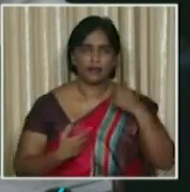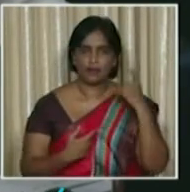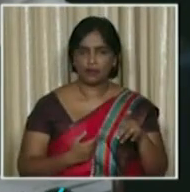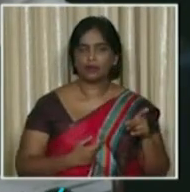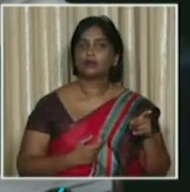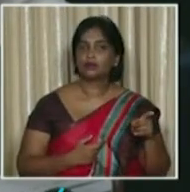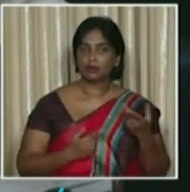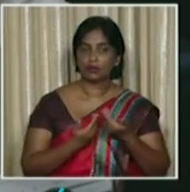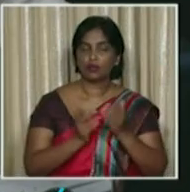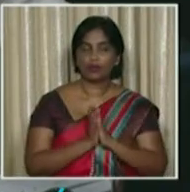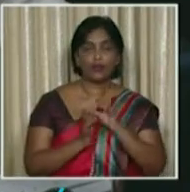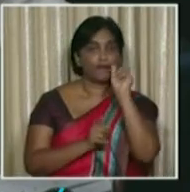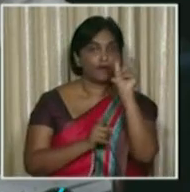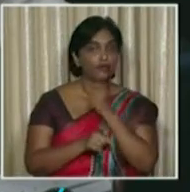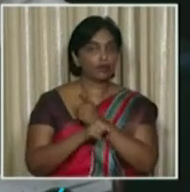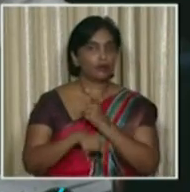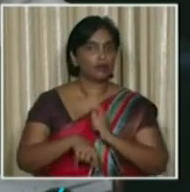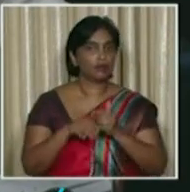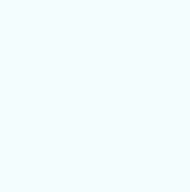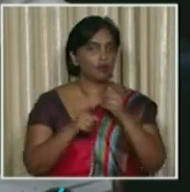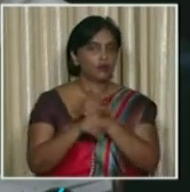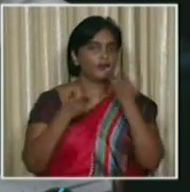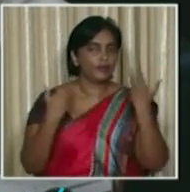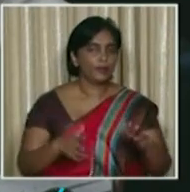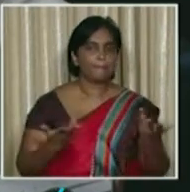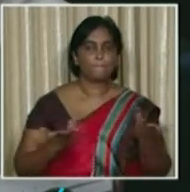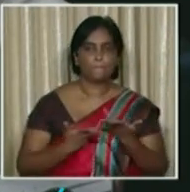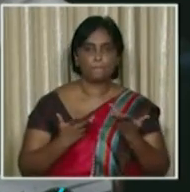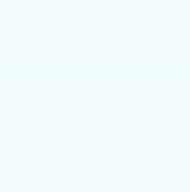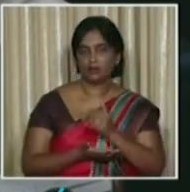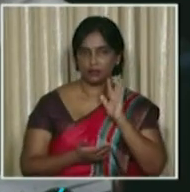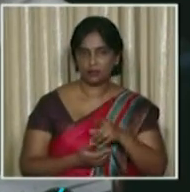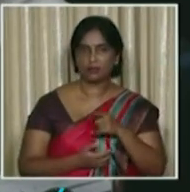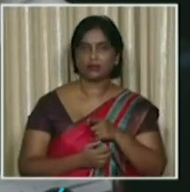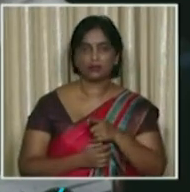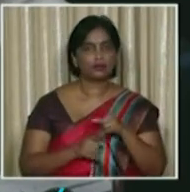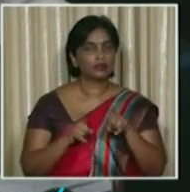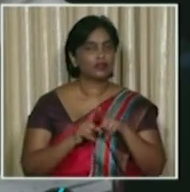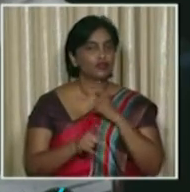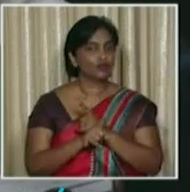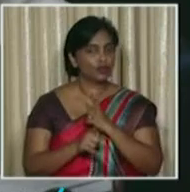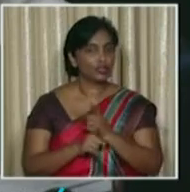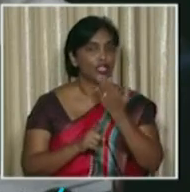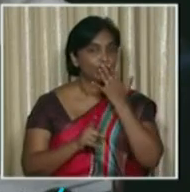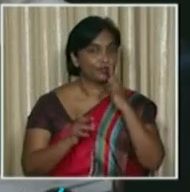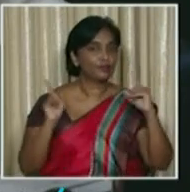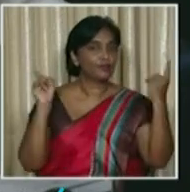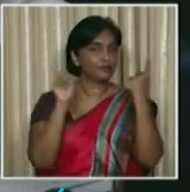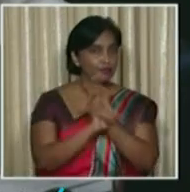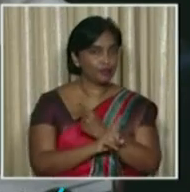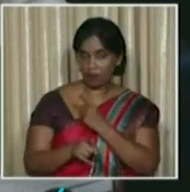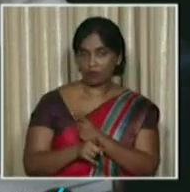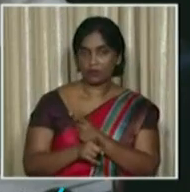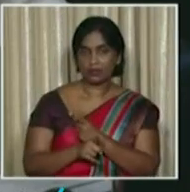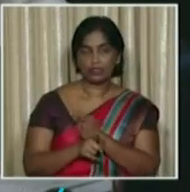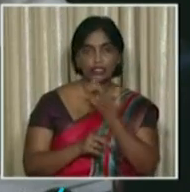නිසා තමන්ගේ විෂයන්ගේ කාලය අවසන් කරගන්නත් ඒ දරුවන්ට ඒ විෂයන්ට බැරි වෙලා තිබෙනවා. එනිසා අර ගුරුවරු පාසල් මාරු කරනකොට මතුවෙන ප්‍රශ්නේ